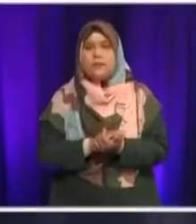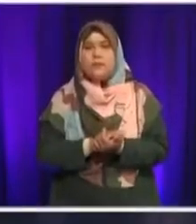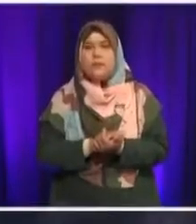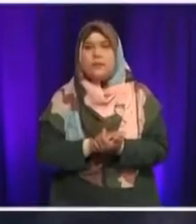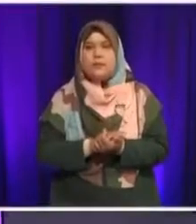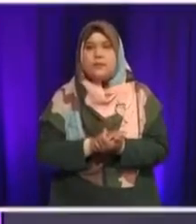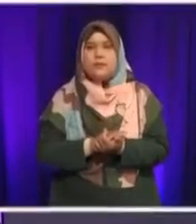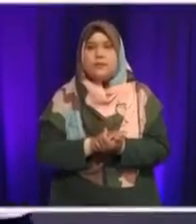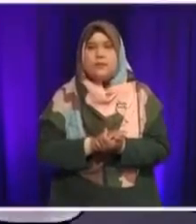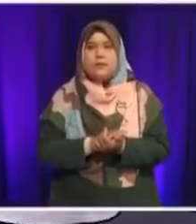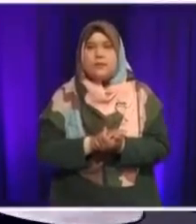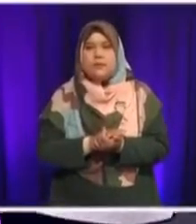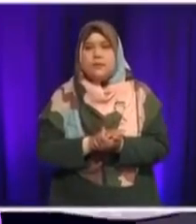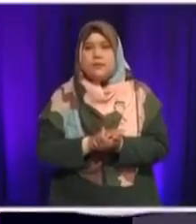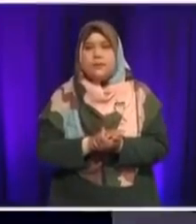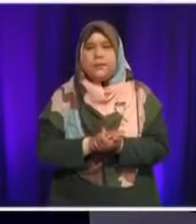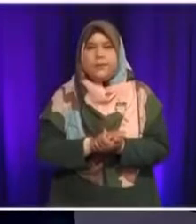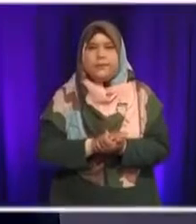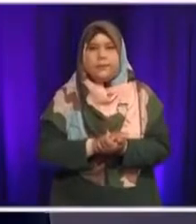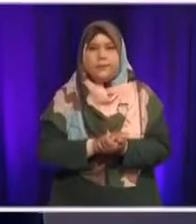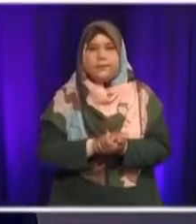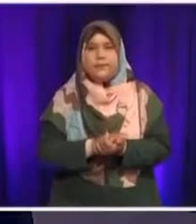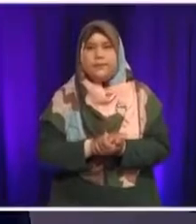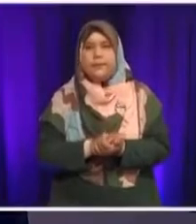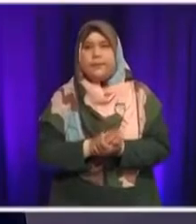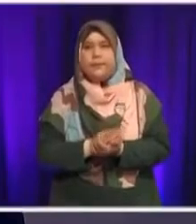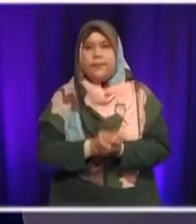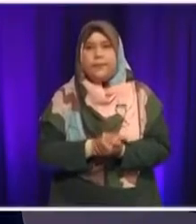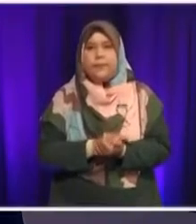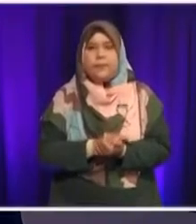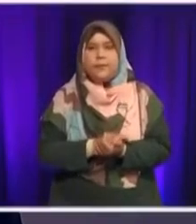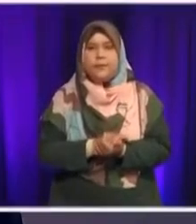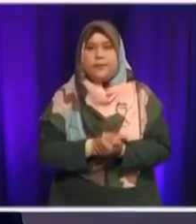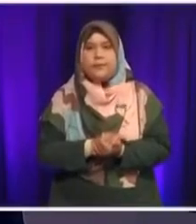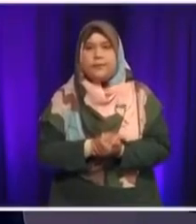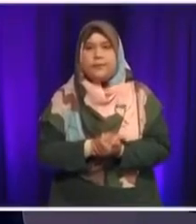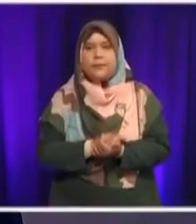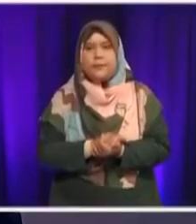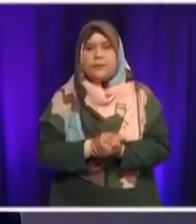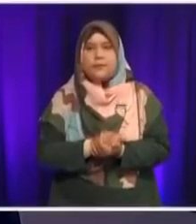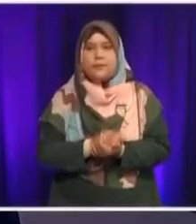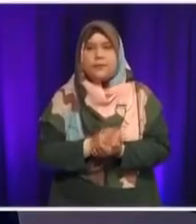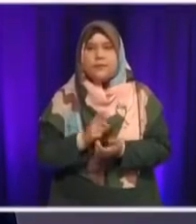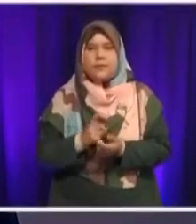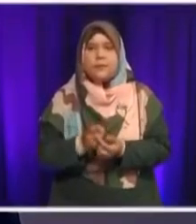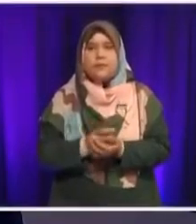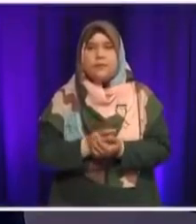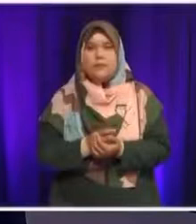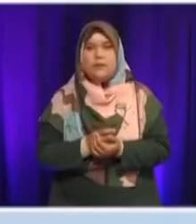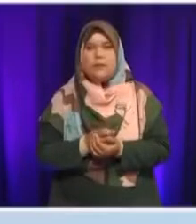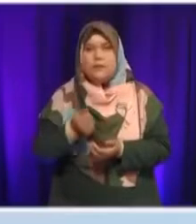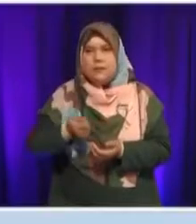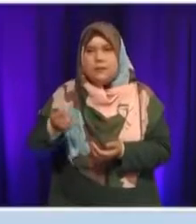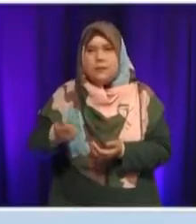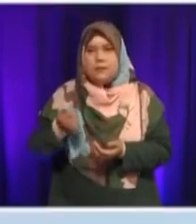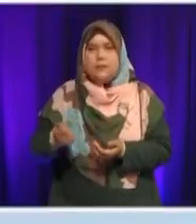teruskan lagi fan Oke semasa memproses coklat acuan selain daripada bahan mentah yang kita gunakan alat